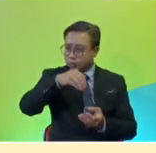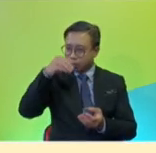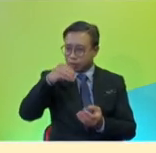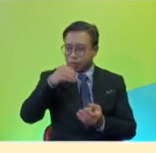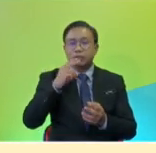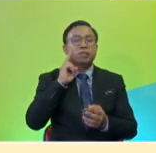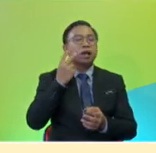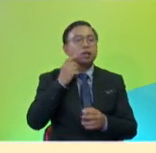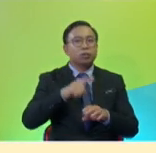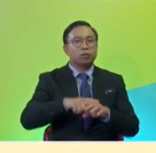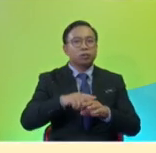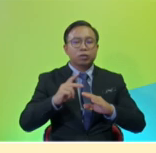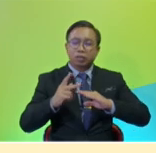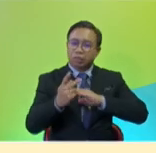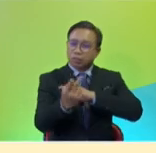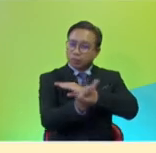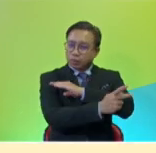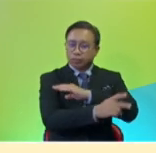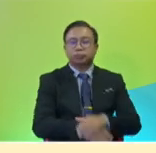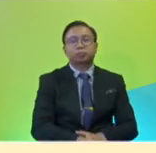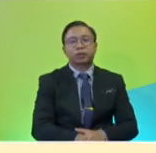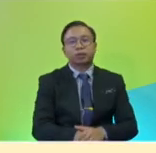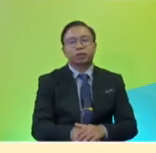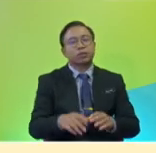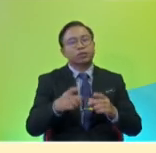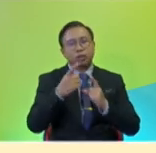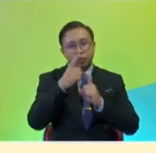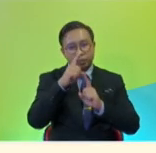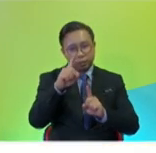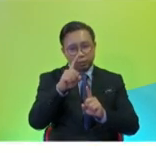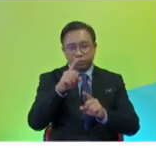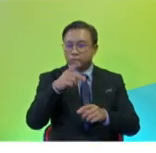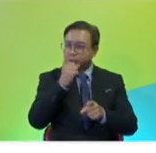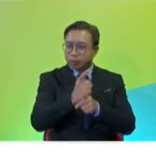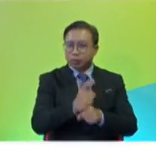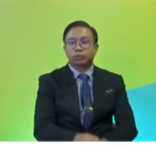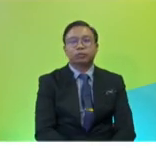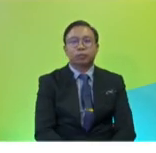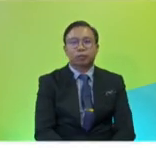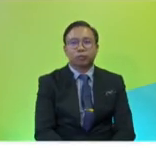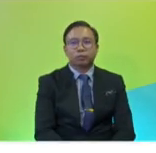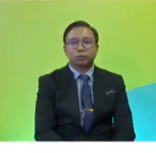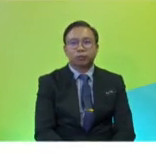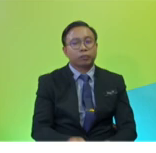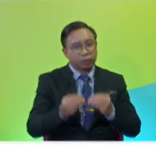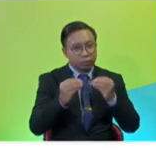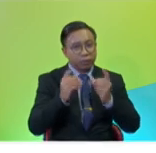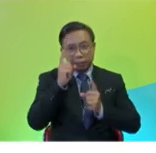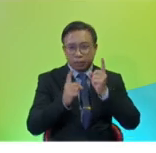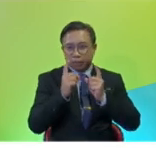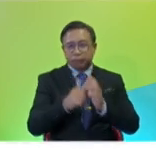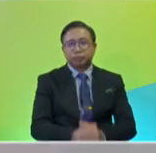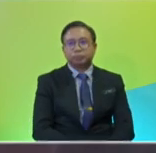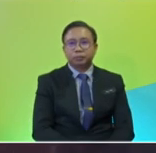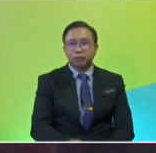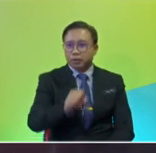kebun. Betul. Betul. Jawapan kamu betul sekali. Betul. Bintang ya, Ibu? Ya, bagi dia bintang. Okay. Lagi